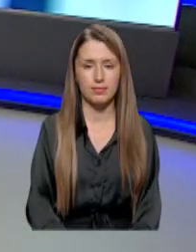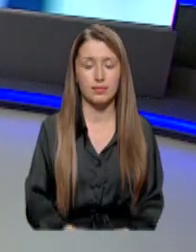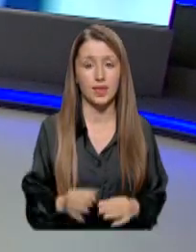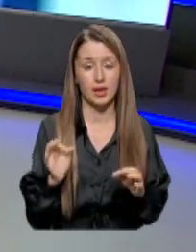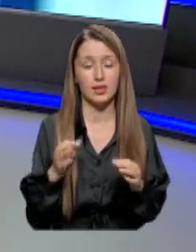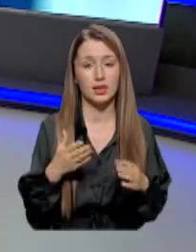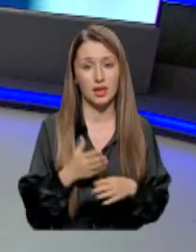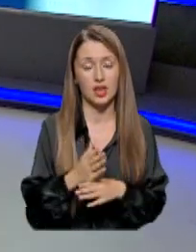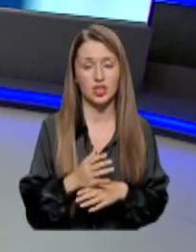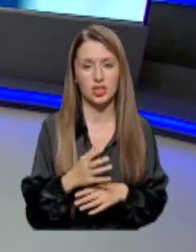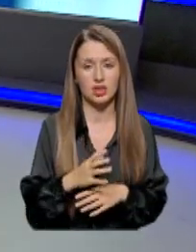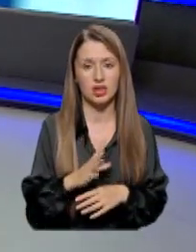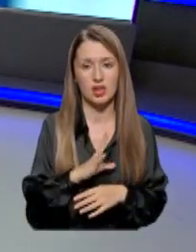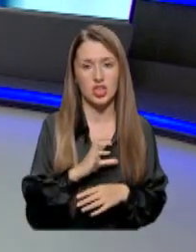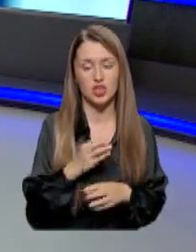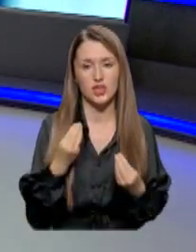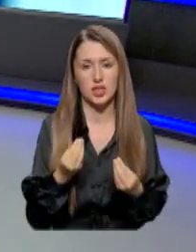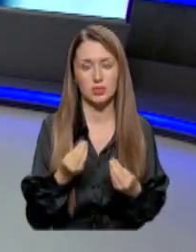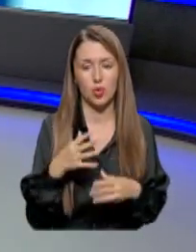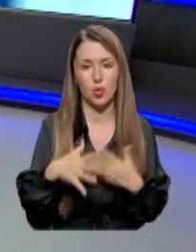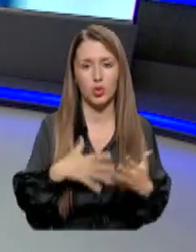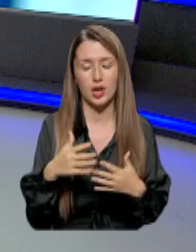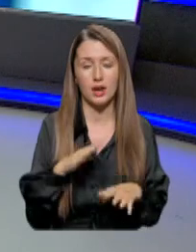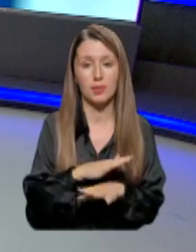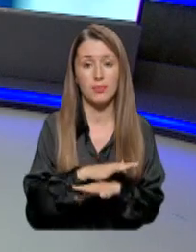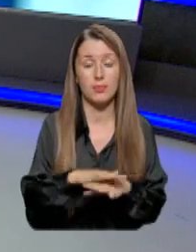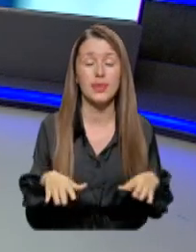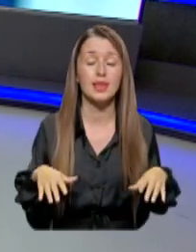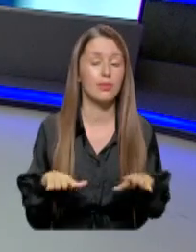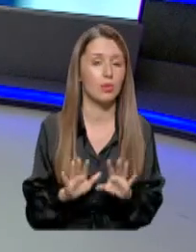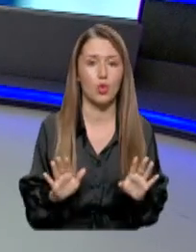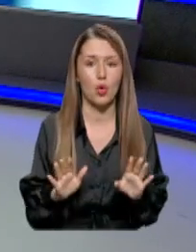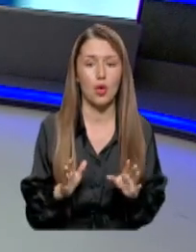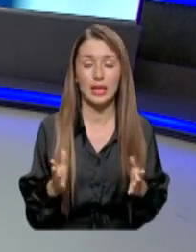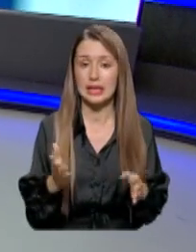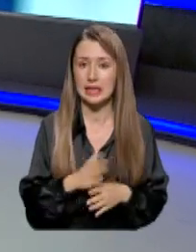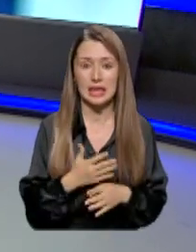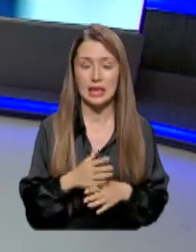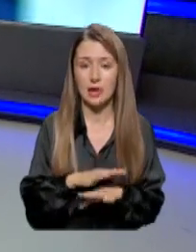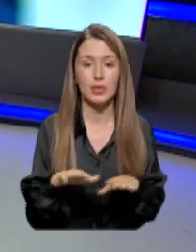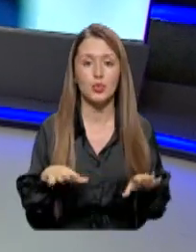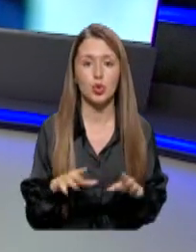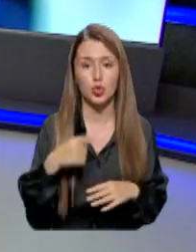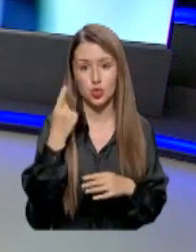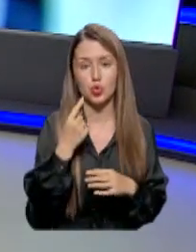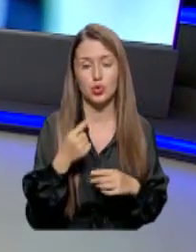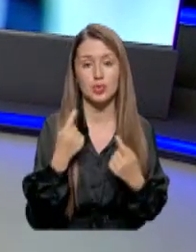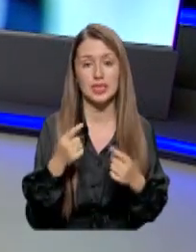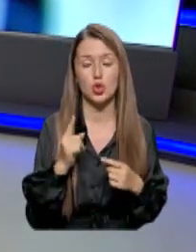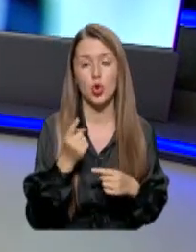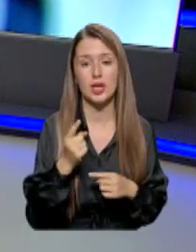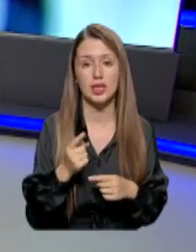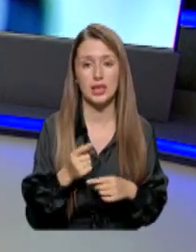Evet, gerçekten acı verici bir olay ve bitmek tükenmek bilmiyor. Neden bitmek tükenmek bilmiyor? Çünkü bizi